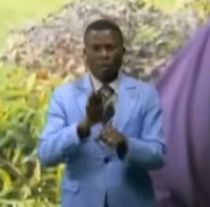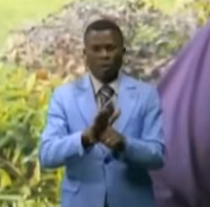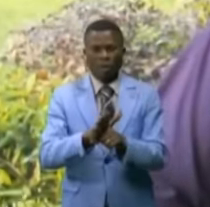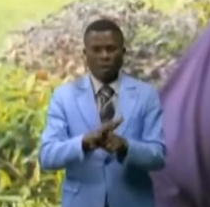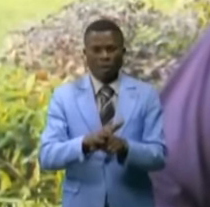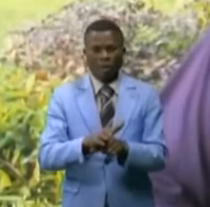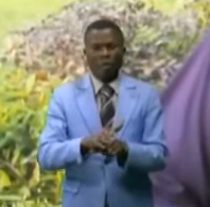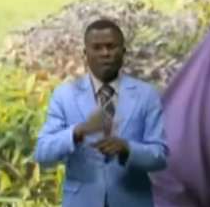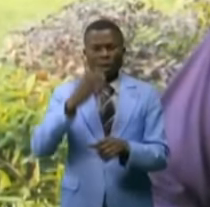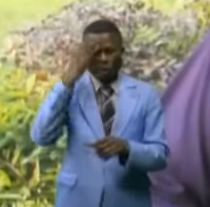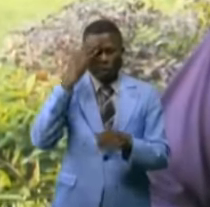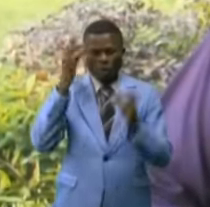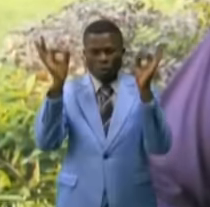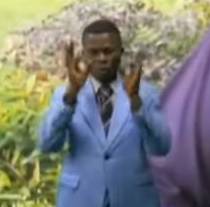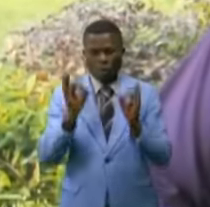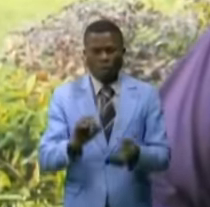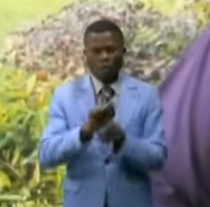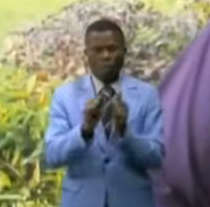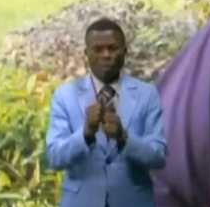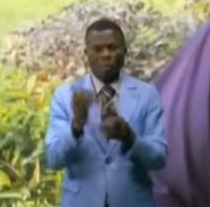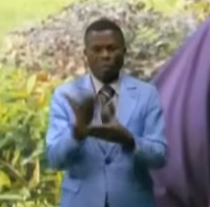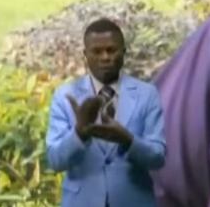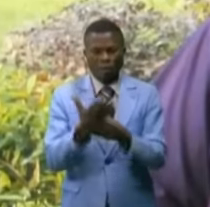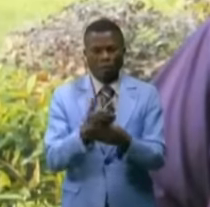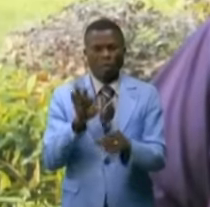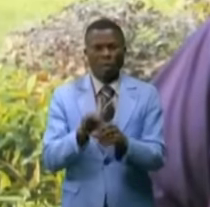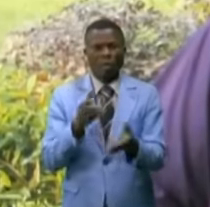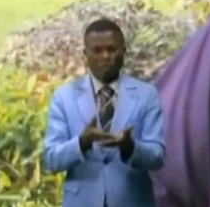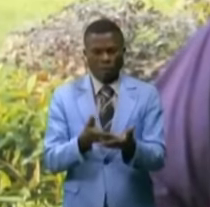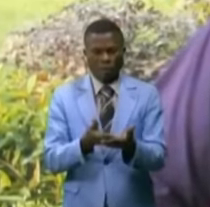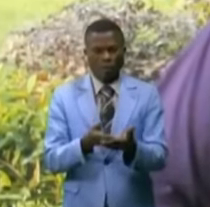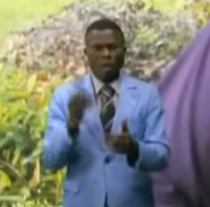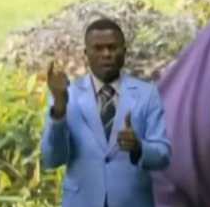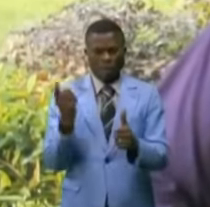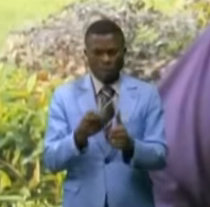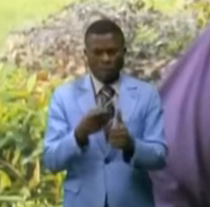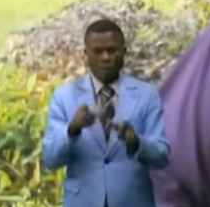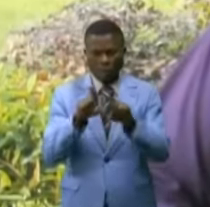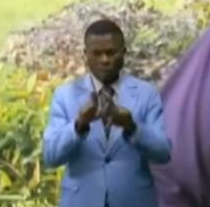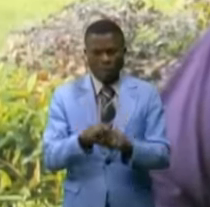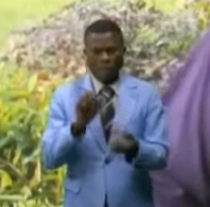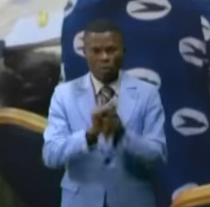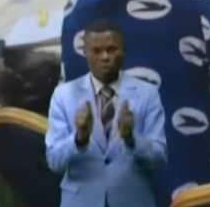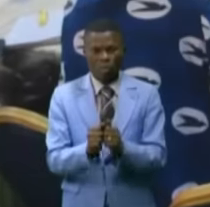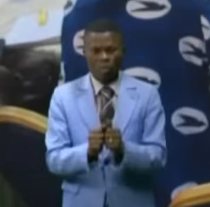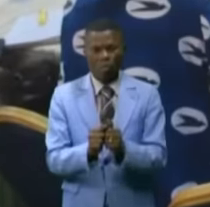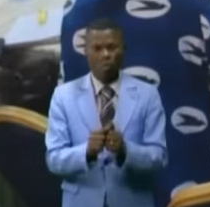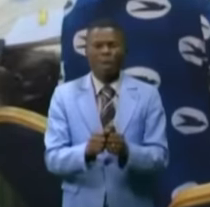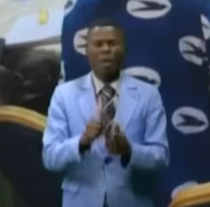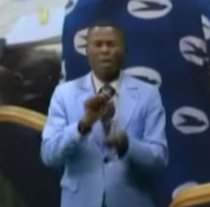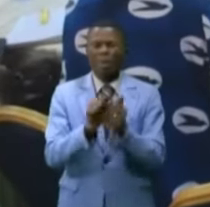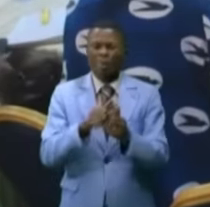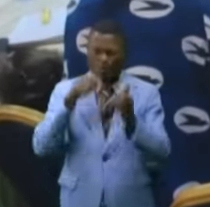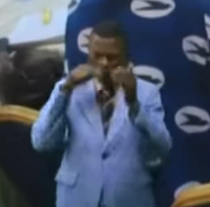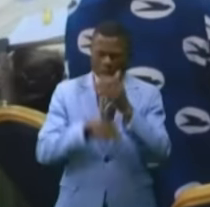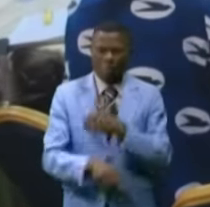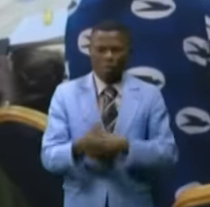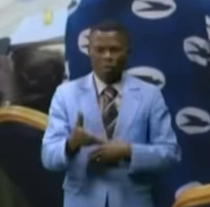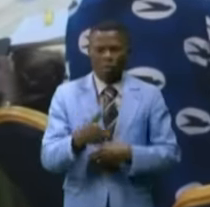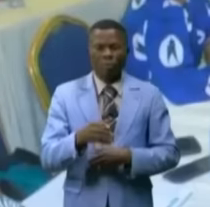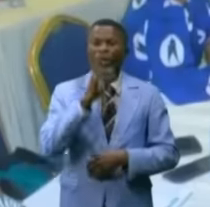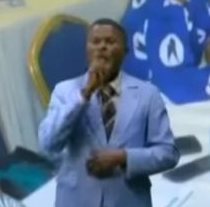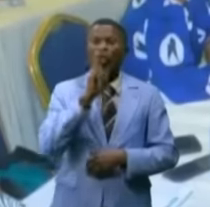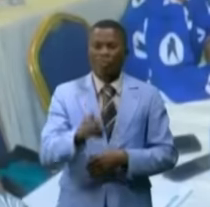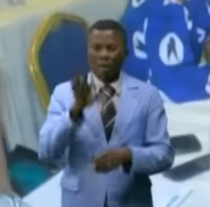maîtrise de la forme en matière de contentieux, et aussi sur la question de fond. Vivement les élections en